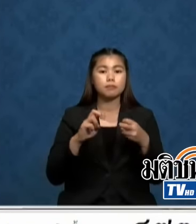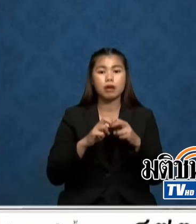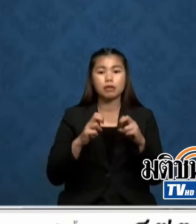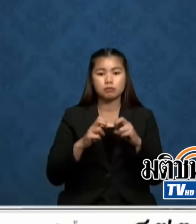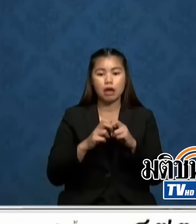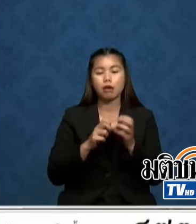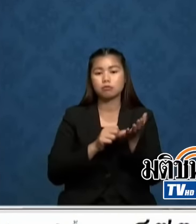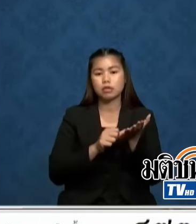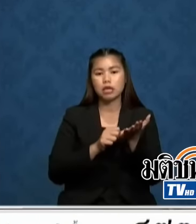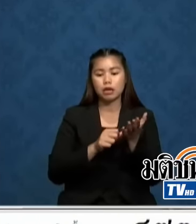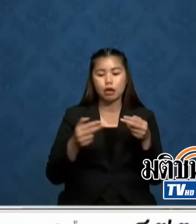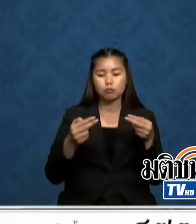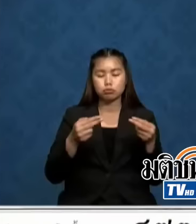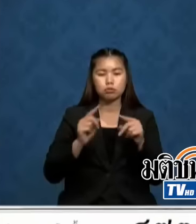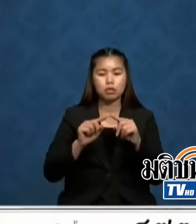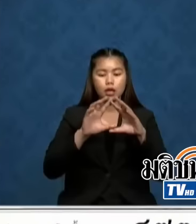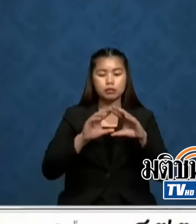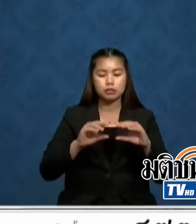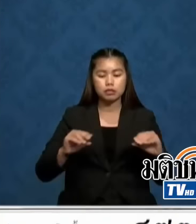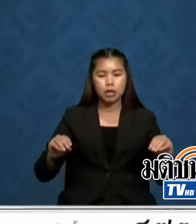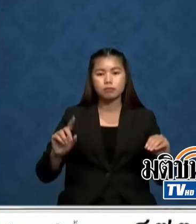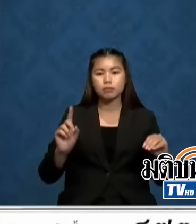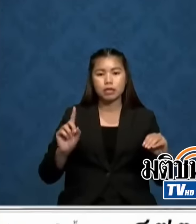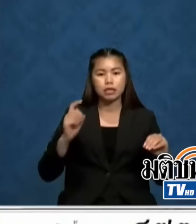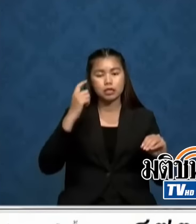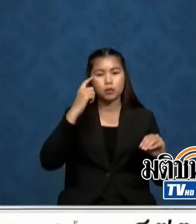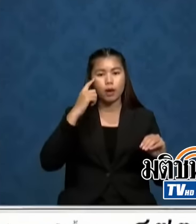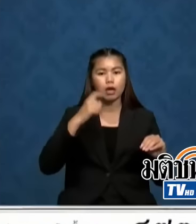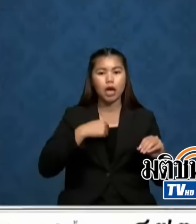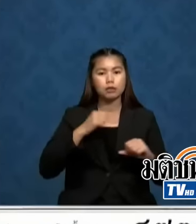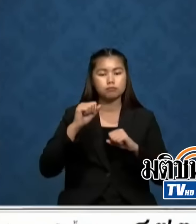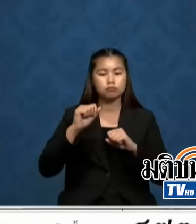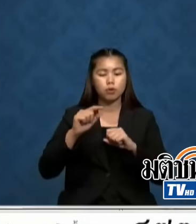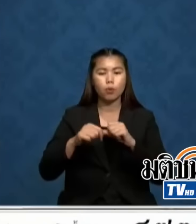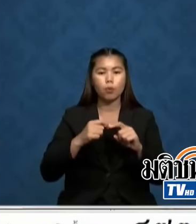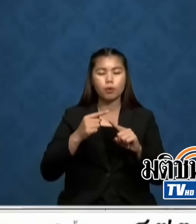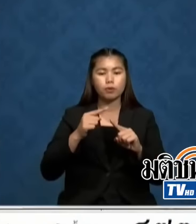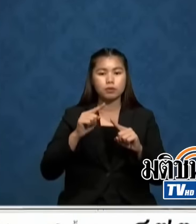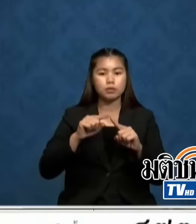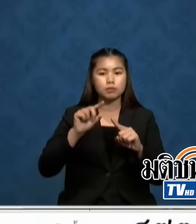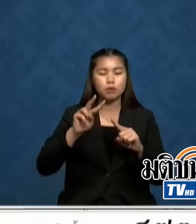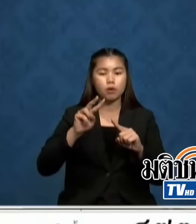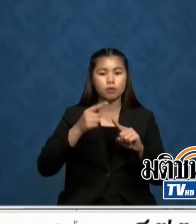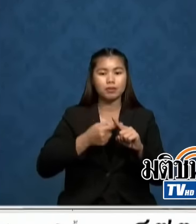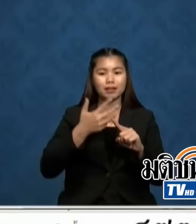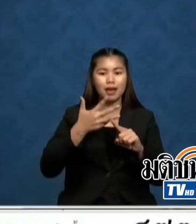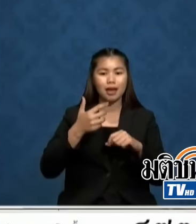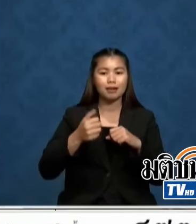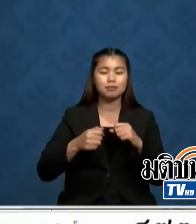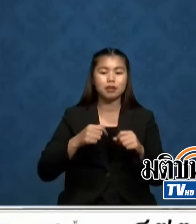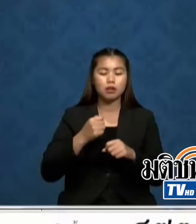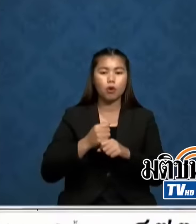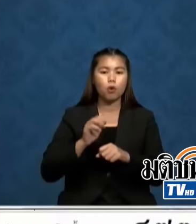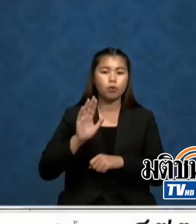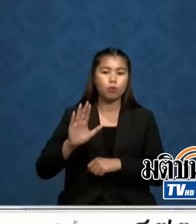แก้ปัญหาสจภาคใต้ผลพวงจากการปฏิวัติ 22พฤษภาคม 2557โดยคณะ